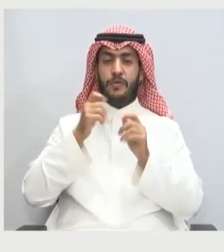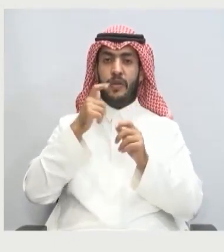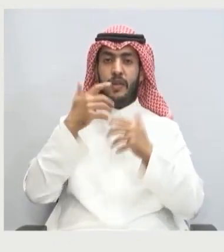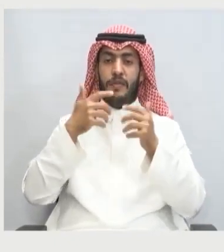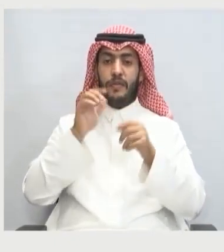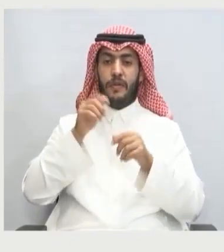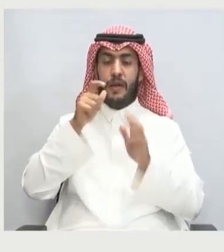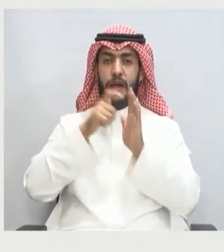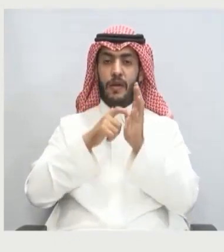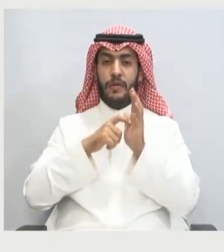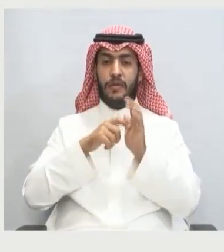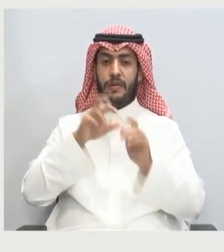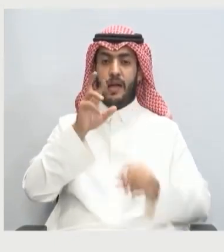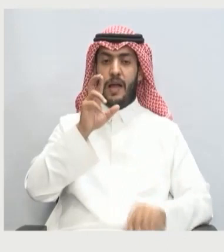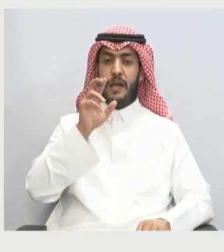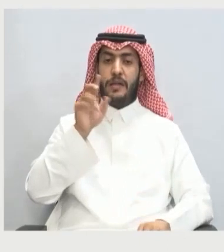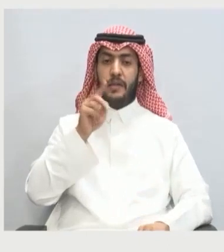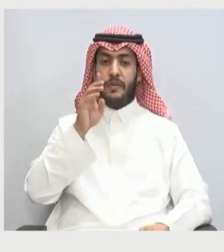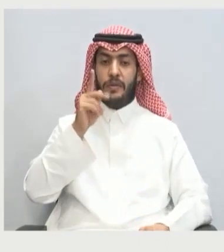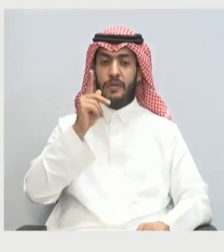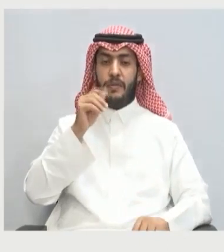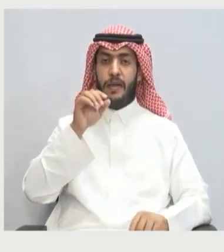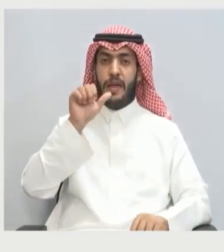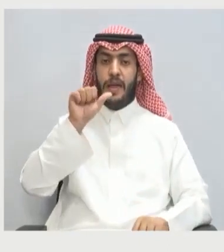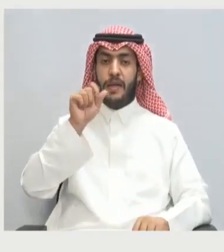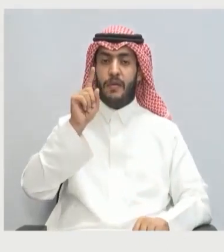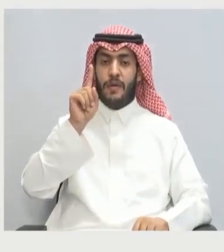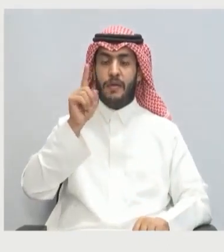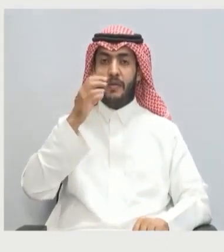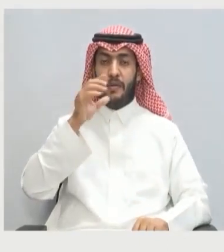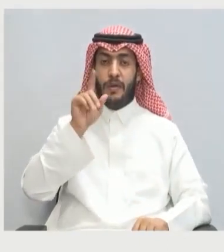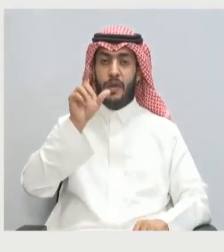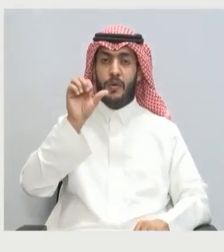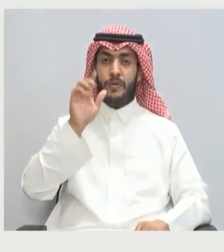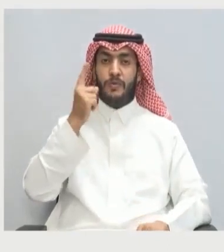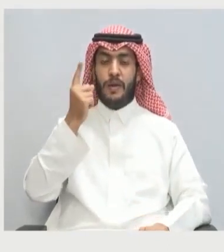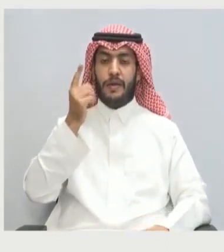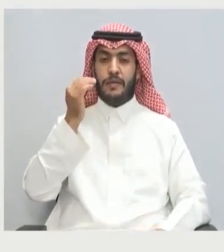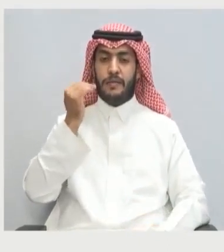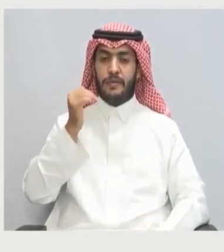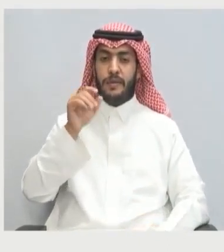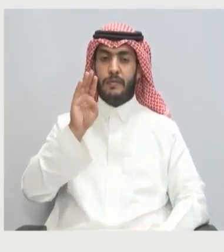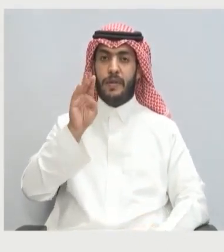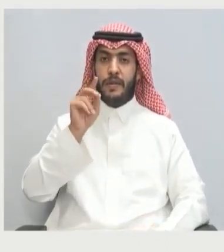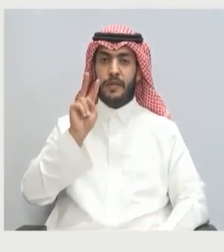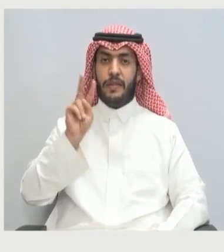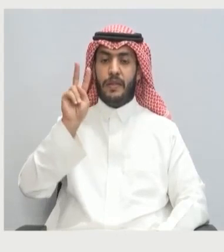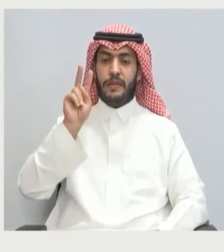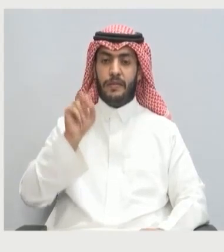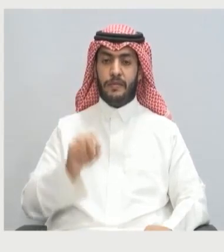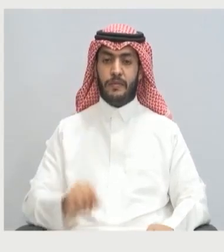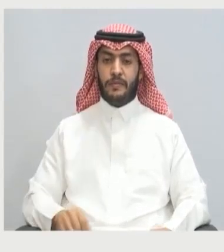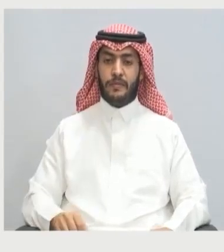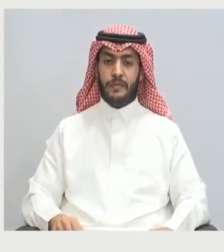لدينا هذا القانون ار تساوي الكي مضروبه في تركيز الماده اي مرفوعه للاس واحد في تركيز الماده b مرفوعه للاس